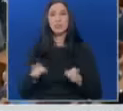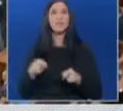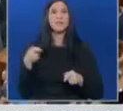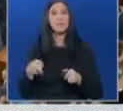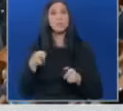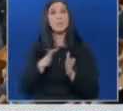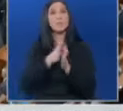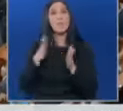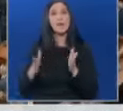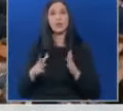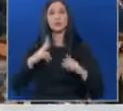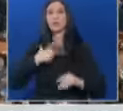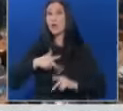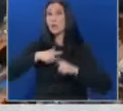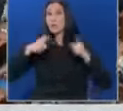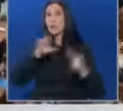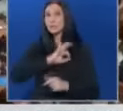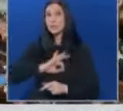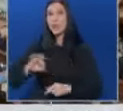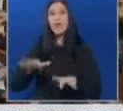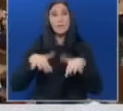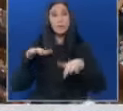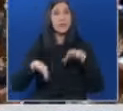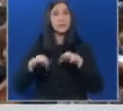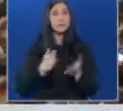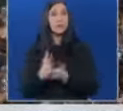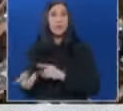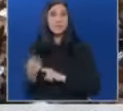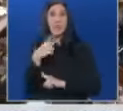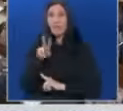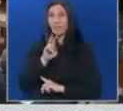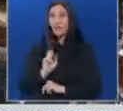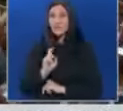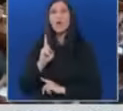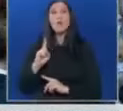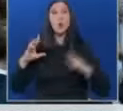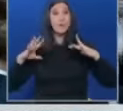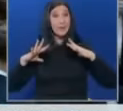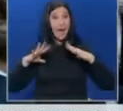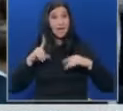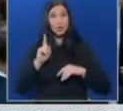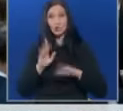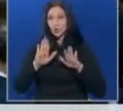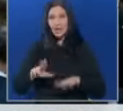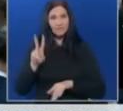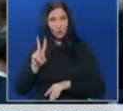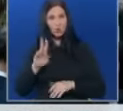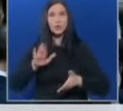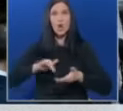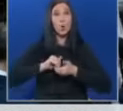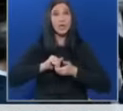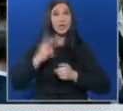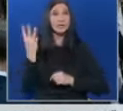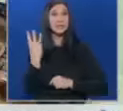период. Социал-демократите спечелиха парламентарните избори през 2020, но либералите, които останаха втори, се коалираха с